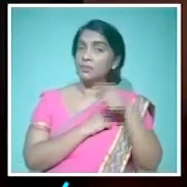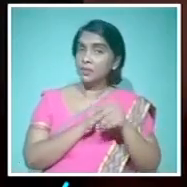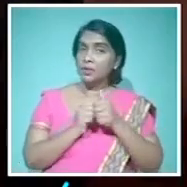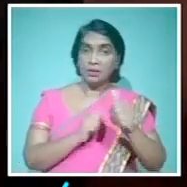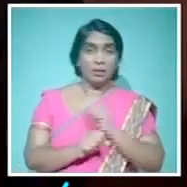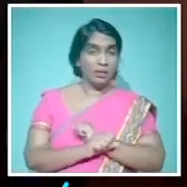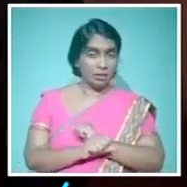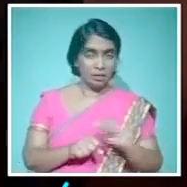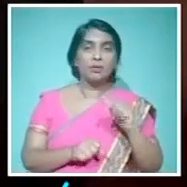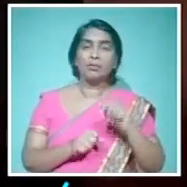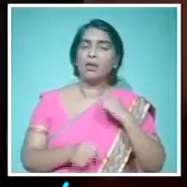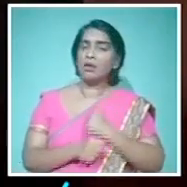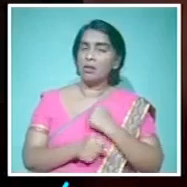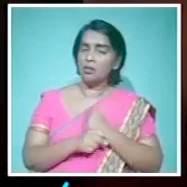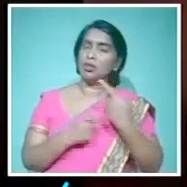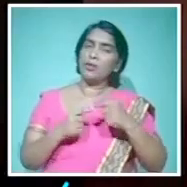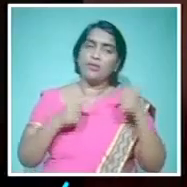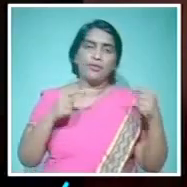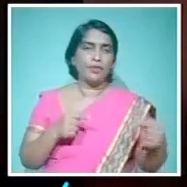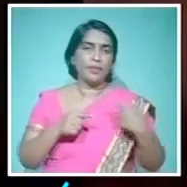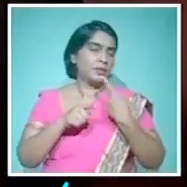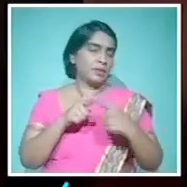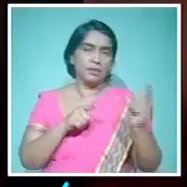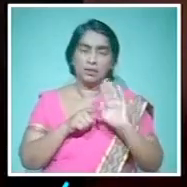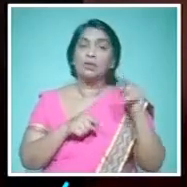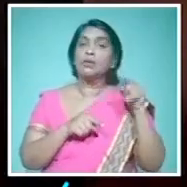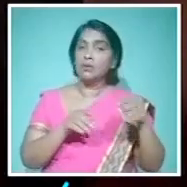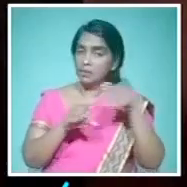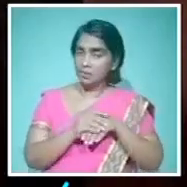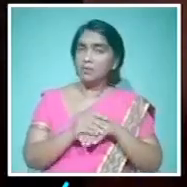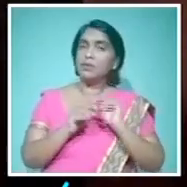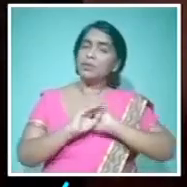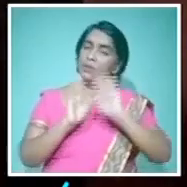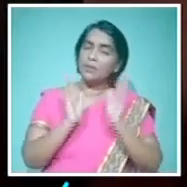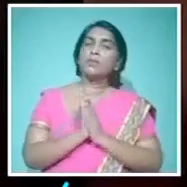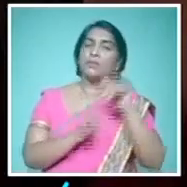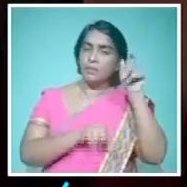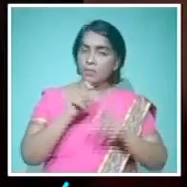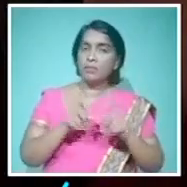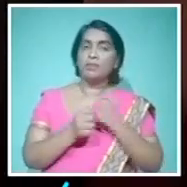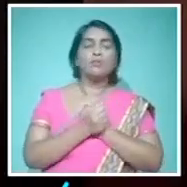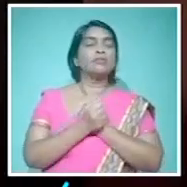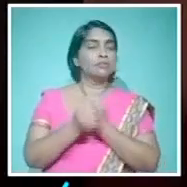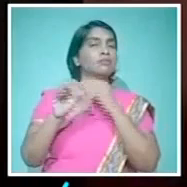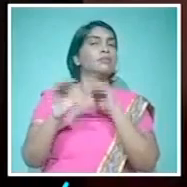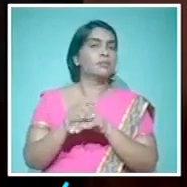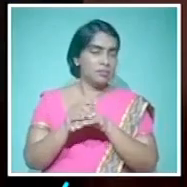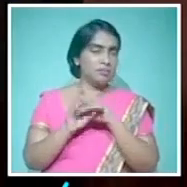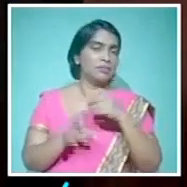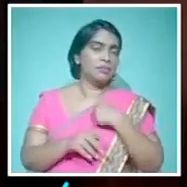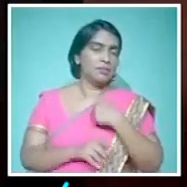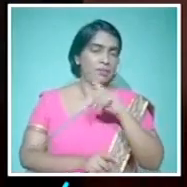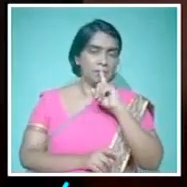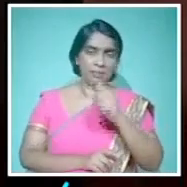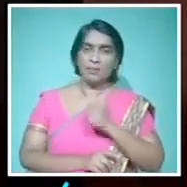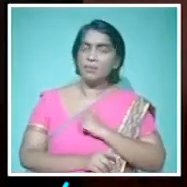ඊට නොකරනවා නම් ආණ්ඩු පක්ෂේ විපක්ෂේ කියලා පමණක් නෙවෙයි මේකේ නියෝජනය කරන හැම දෙනාම විත්තික උඩ නගින්න ඕනේ කියන කාරණාව මම මතක්